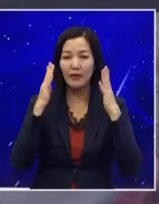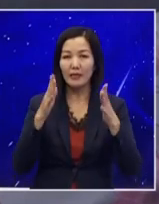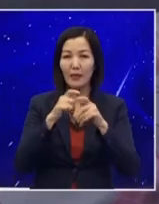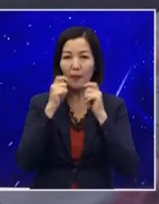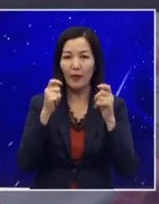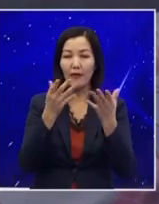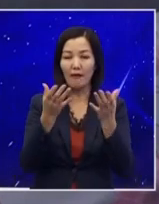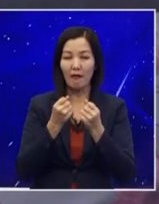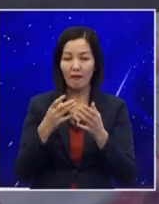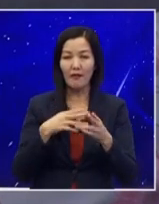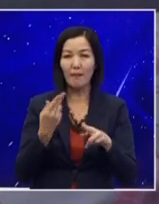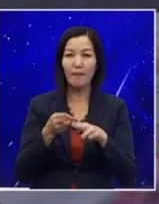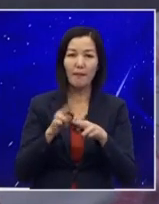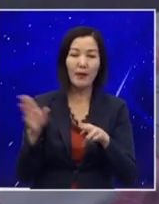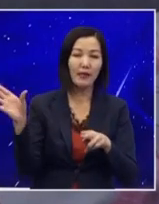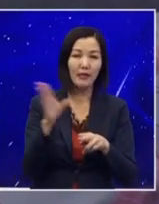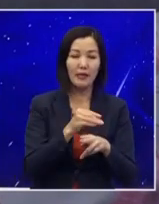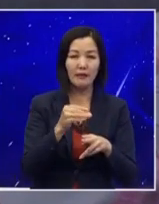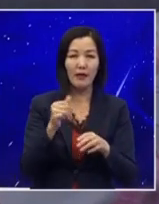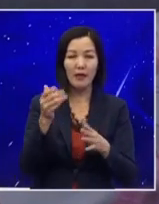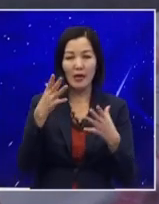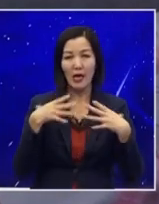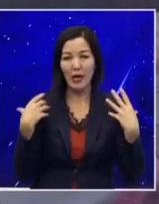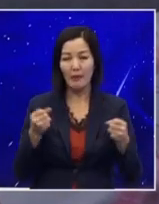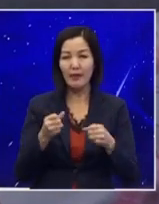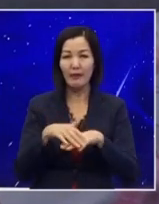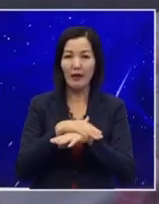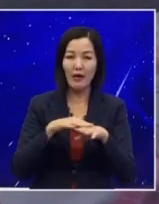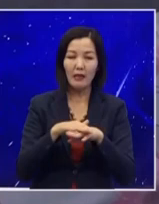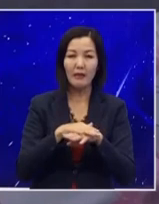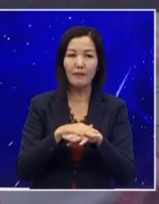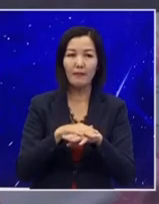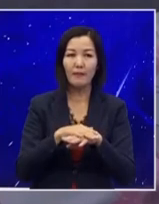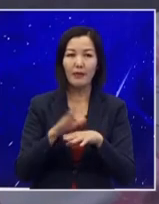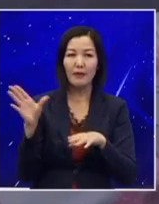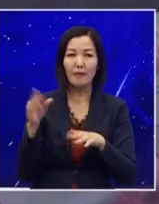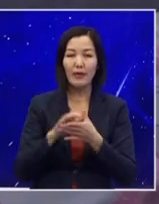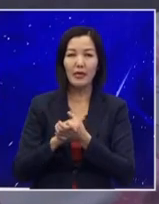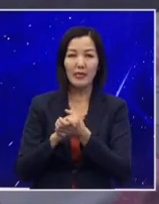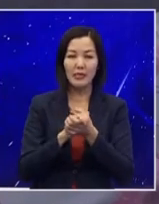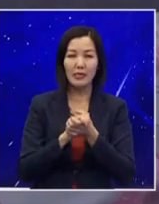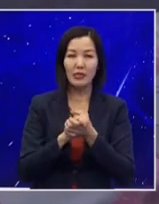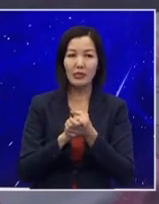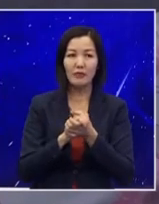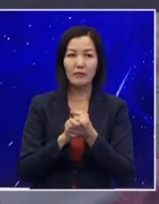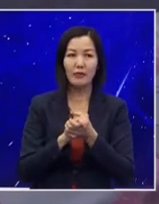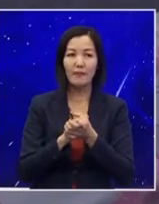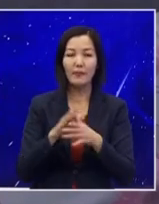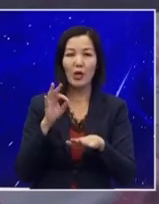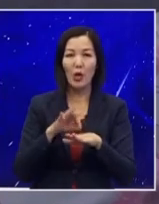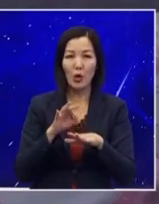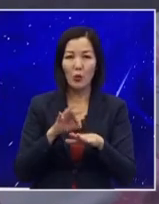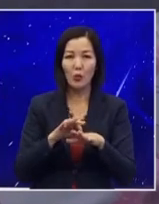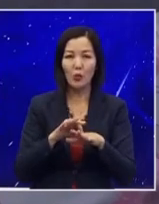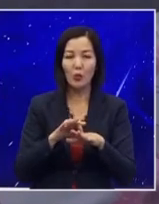әкеп жатыр, барлықтарыны аман болсын. Қалқым, елім, жұртым, пәле жаладан қағып әкеле жатқан, әйтеу атын